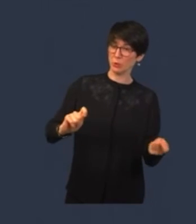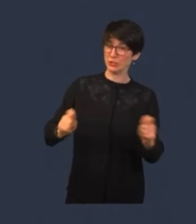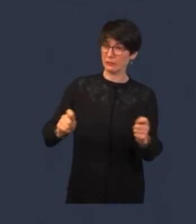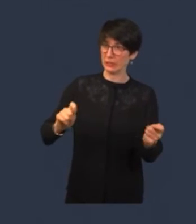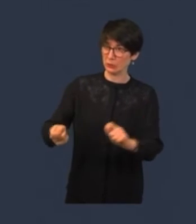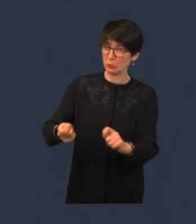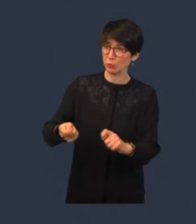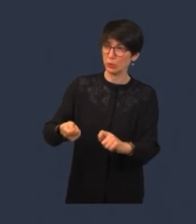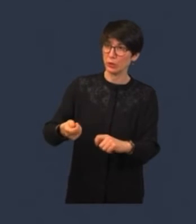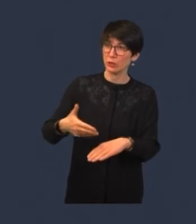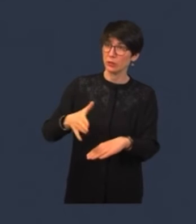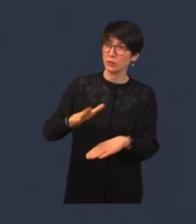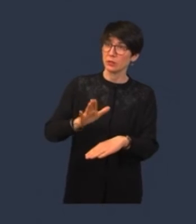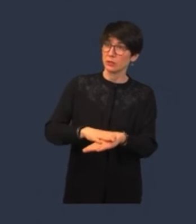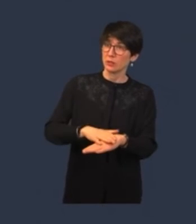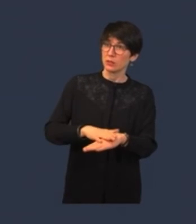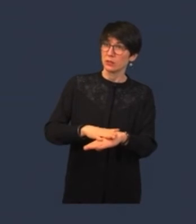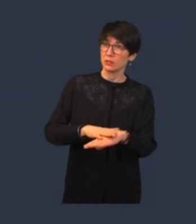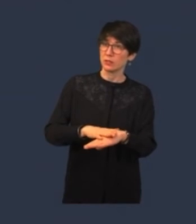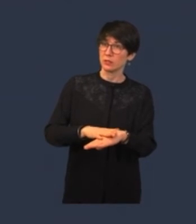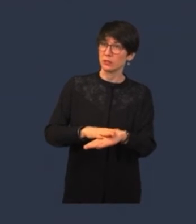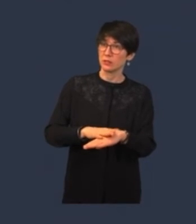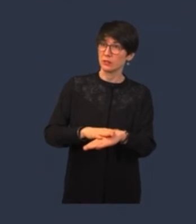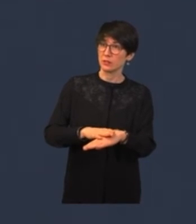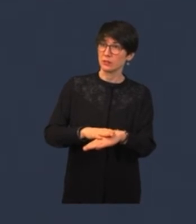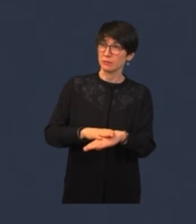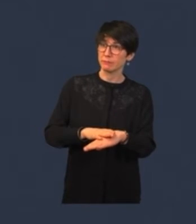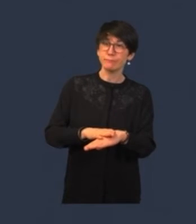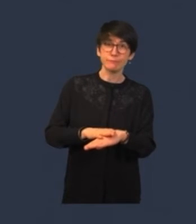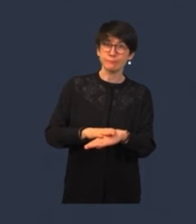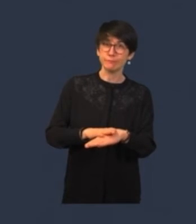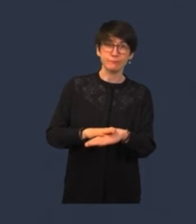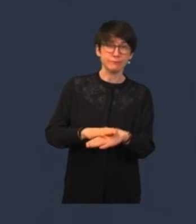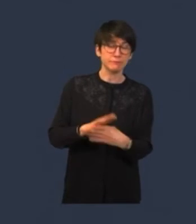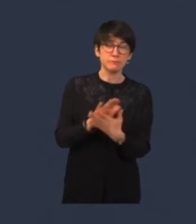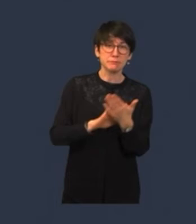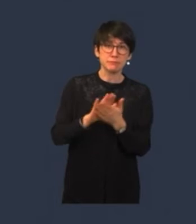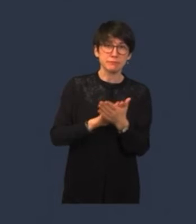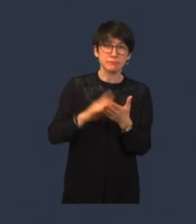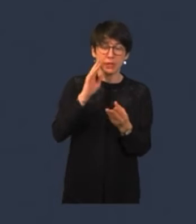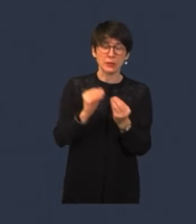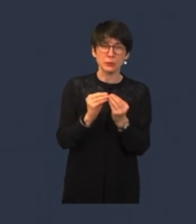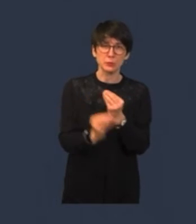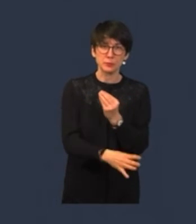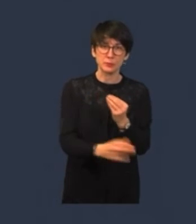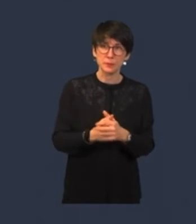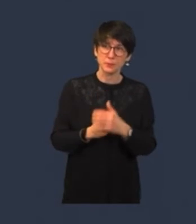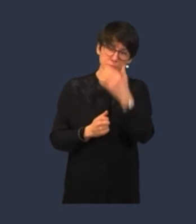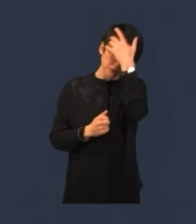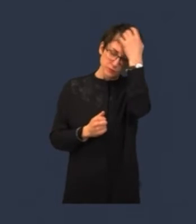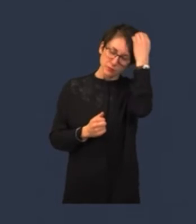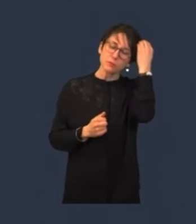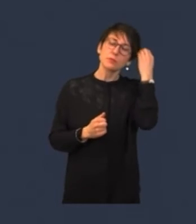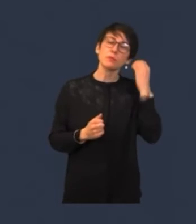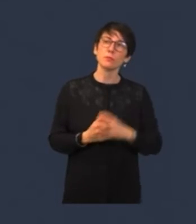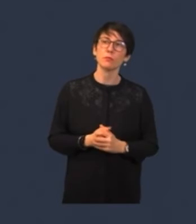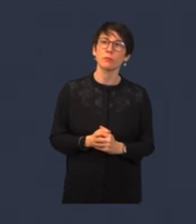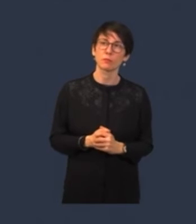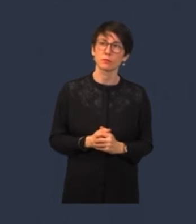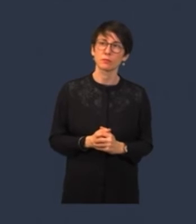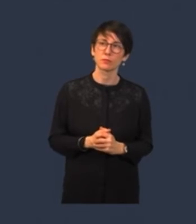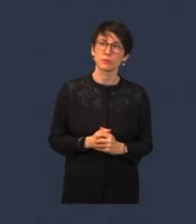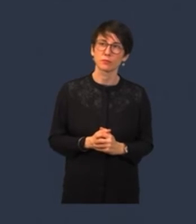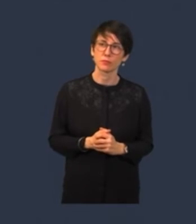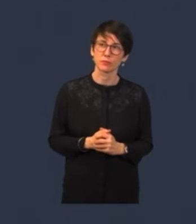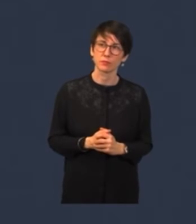est immuable. Il a joué à l'apprenti sorcier, mais en tordant la réalité, car la sensation de pouvoir est